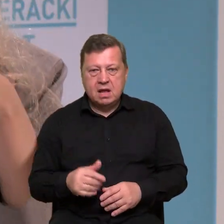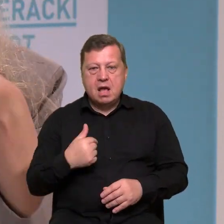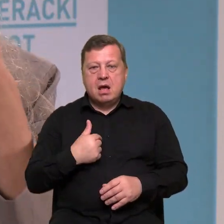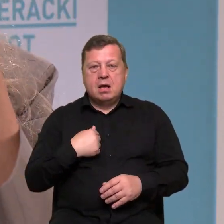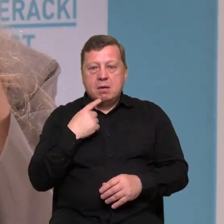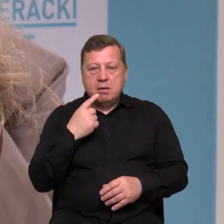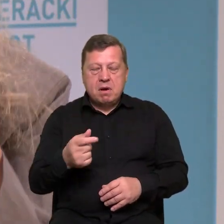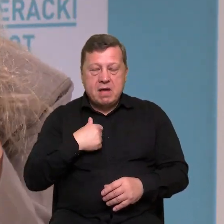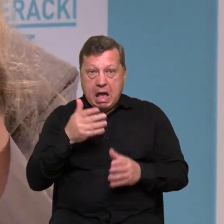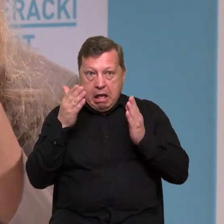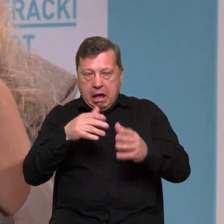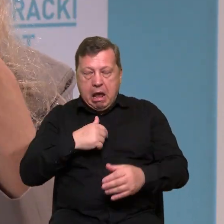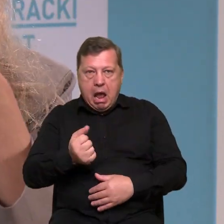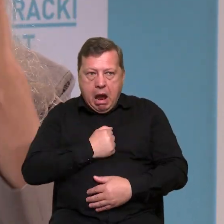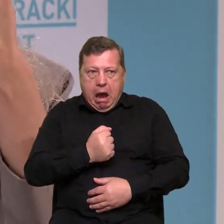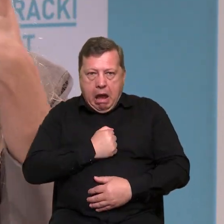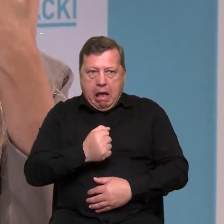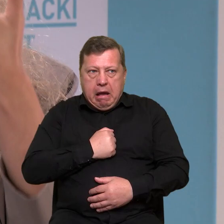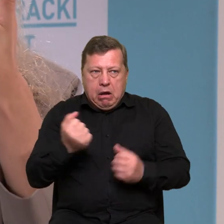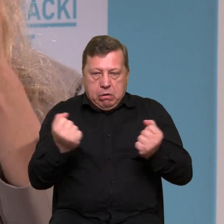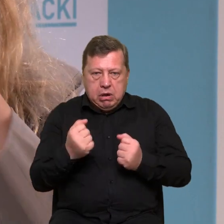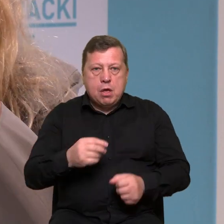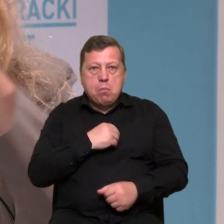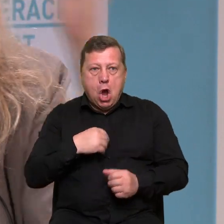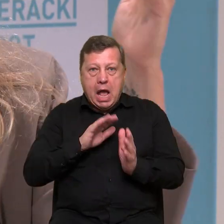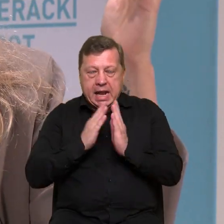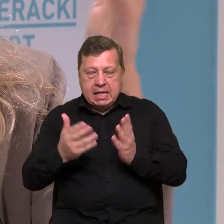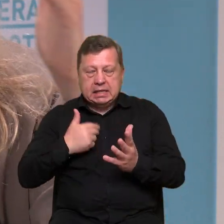jestem troszeczkę kujonką, troszeczkę zbliżyć się do polskiej literatury.